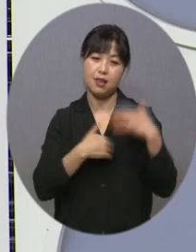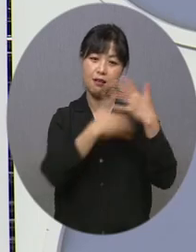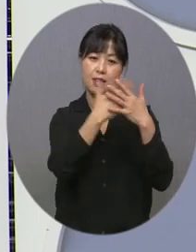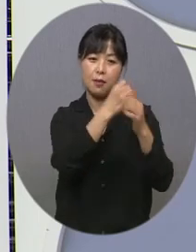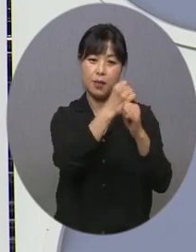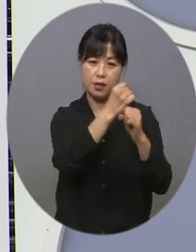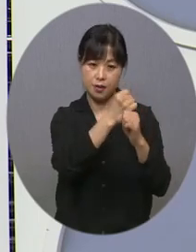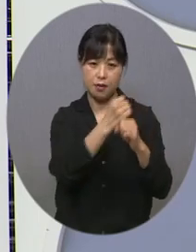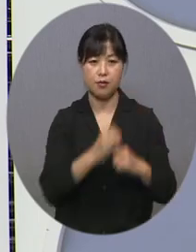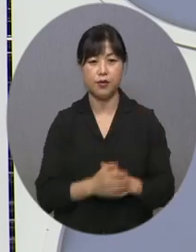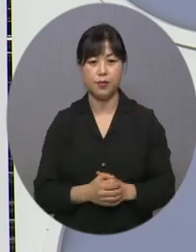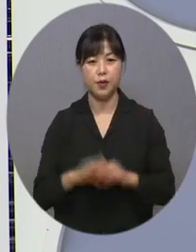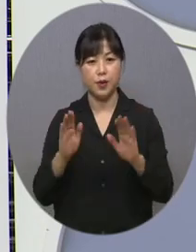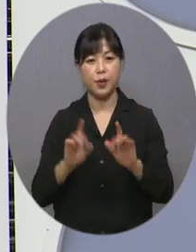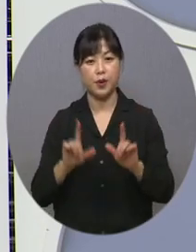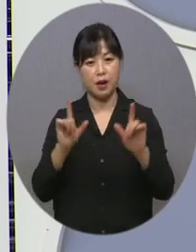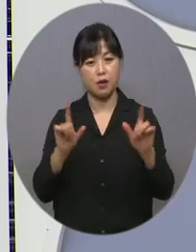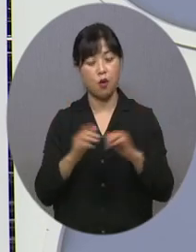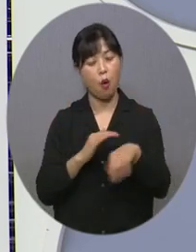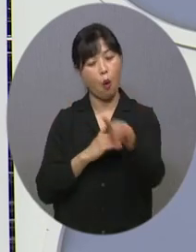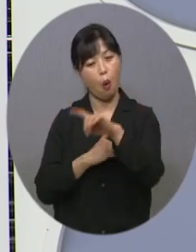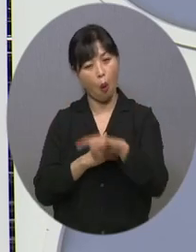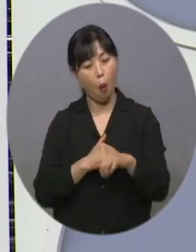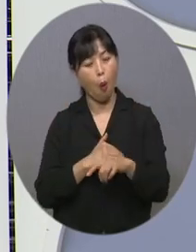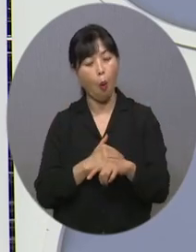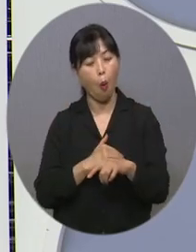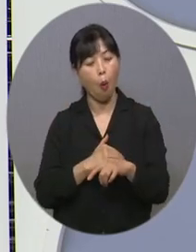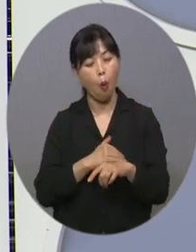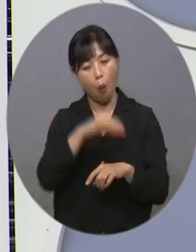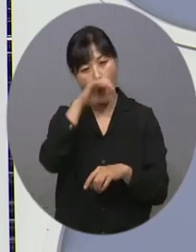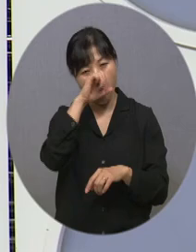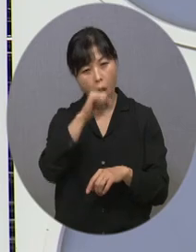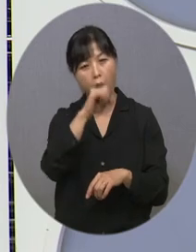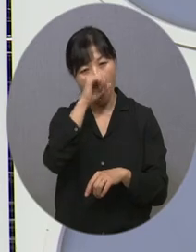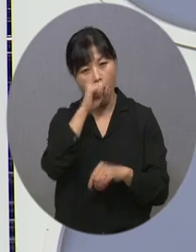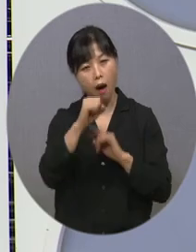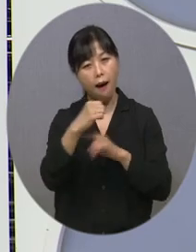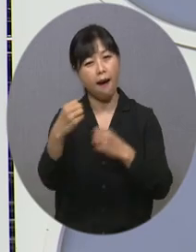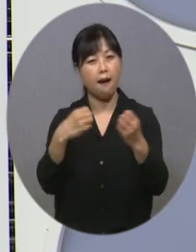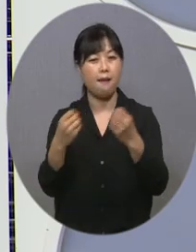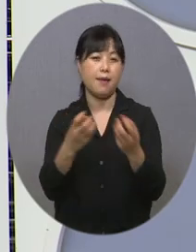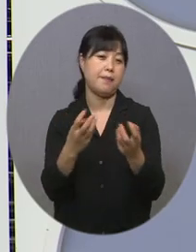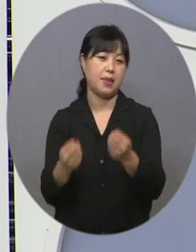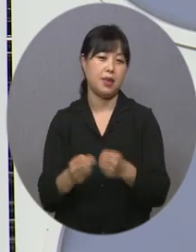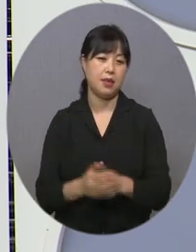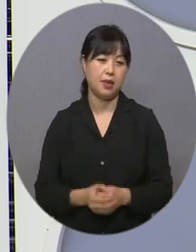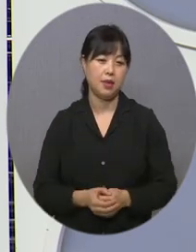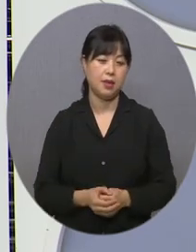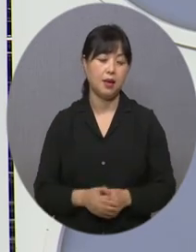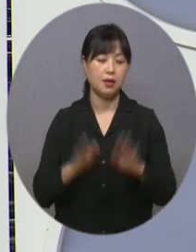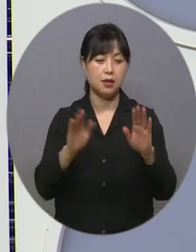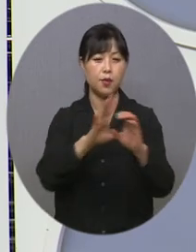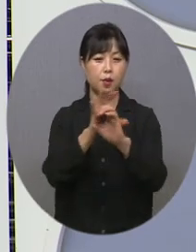이제 변함없이 좋은 반응을 받았는데요. 물론 이제 금년이 이제 아무래도 코로나 상황이기 때문에